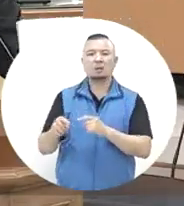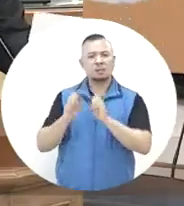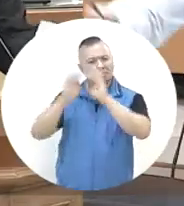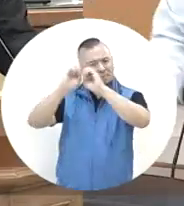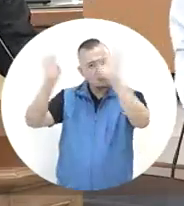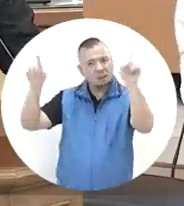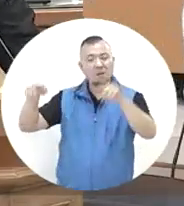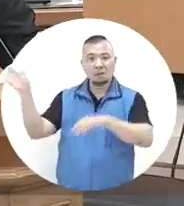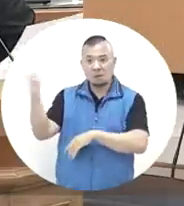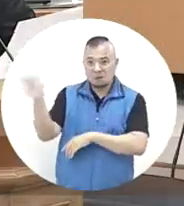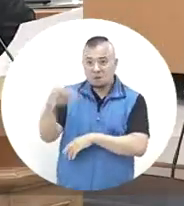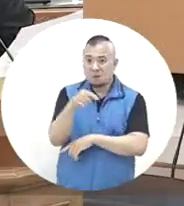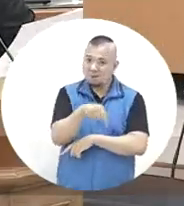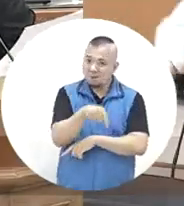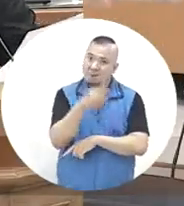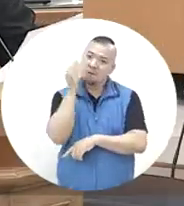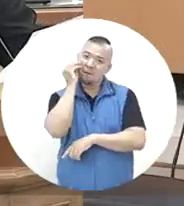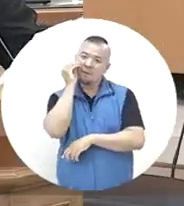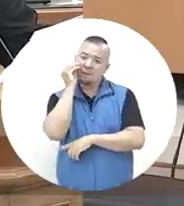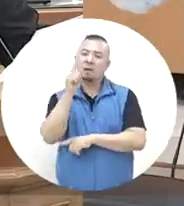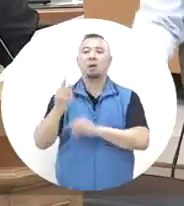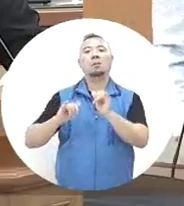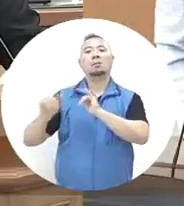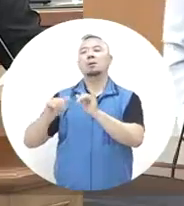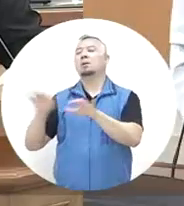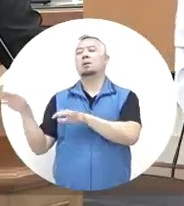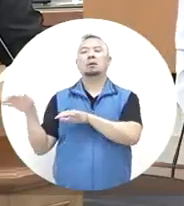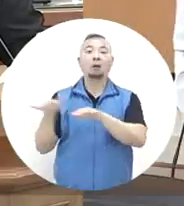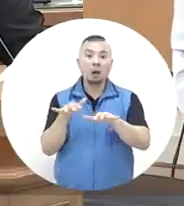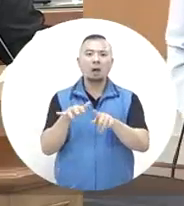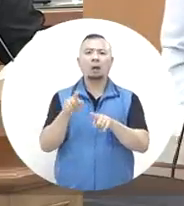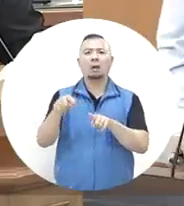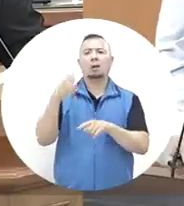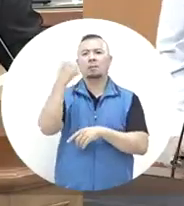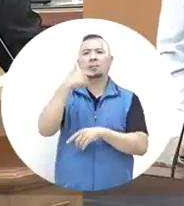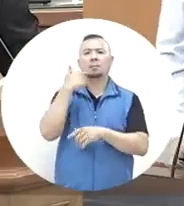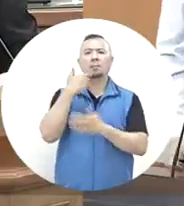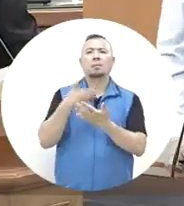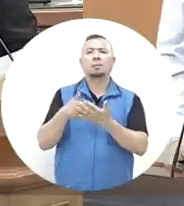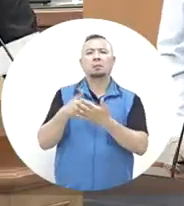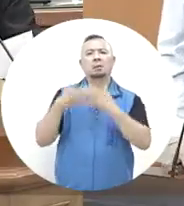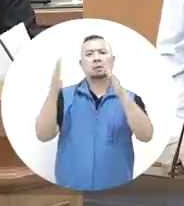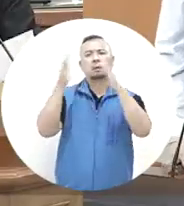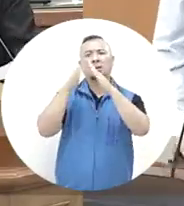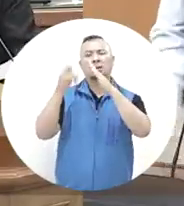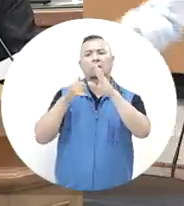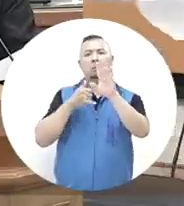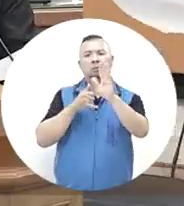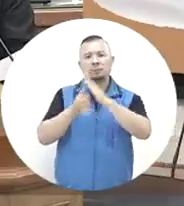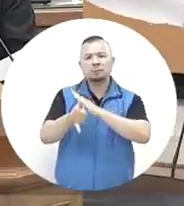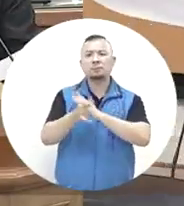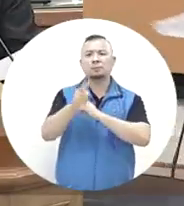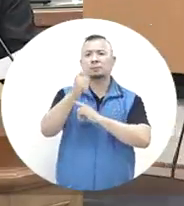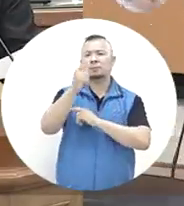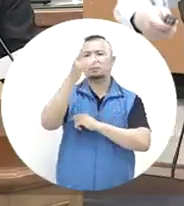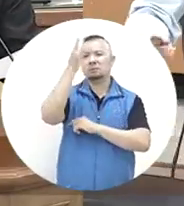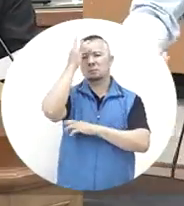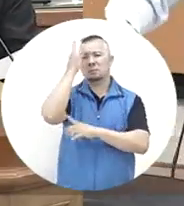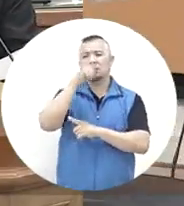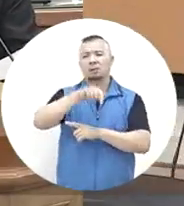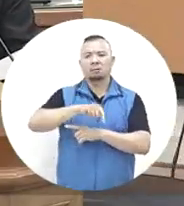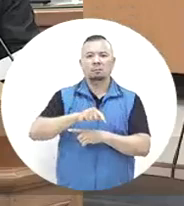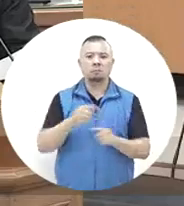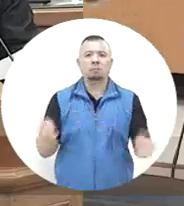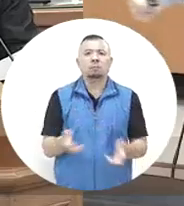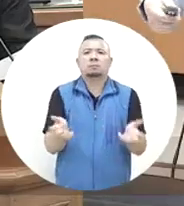是民众去那边齁，发现说啊，我美术馆我又进不去，我觉得说我来这边啊，这个都在到处都在施